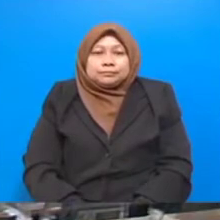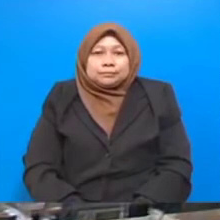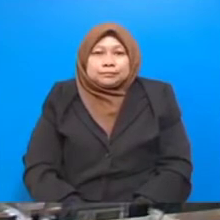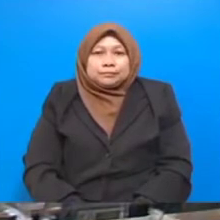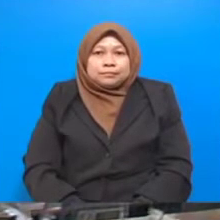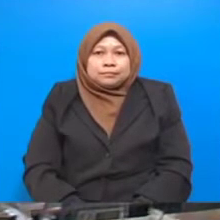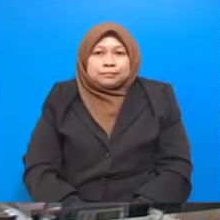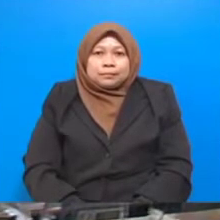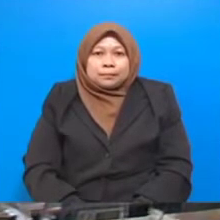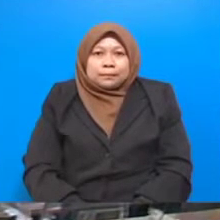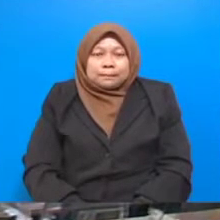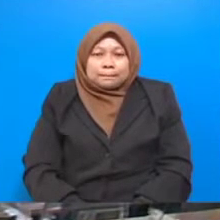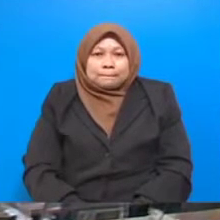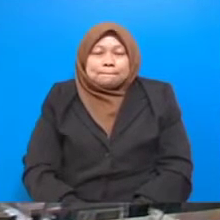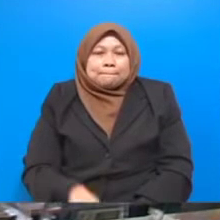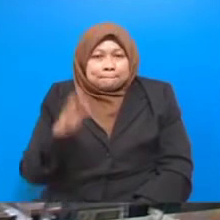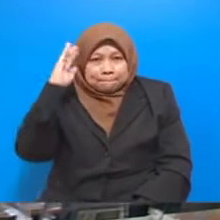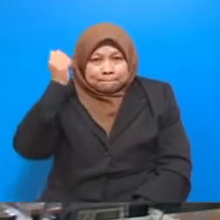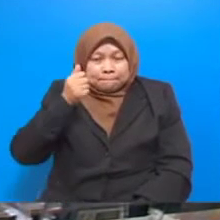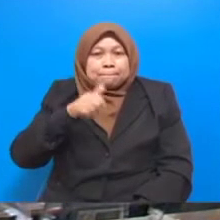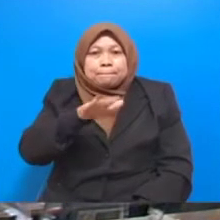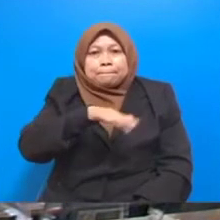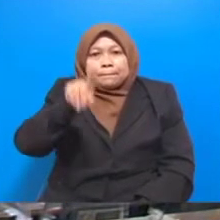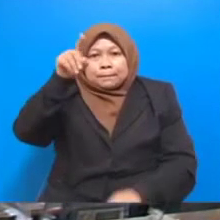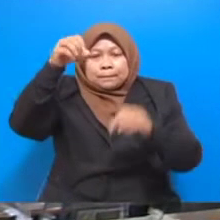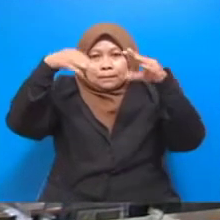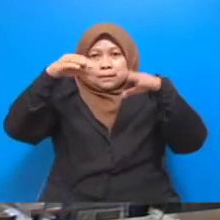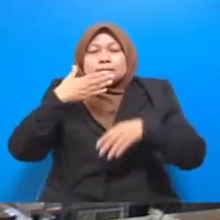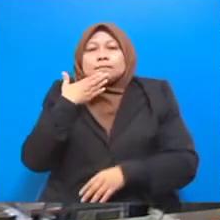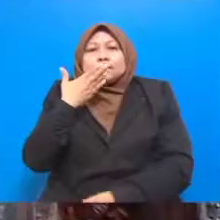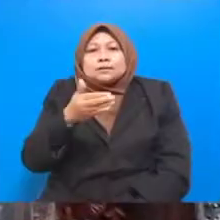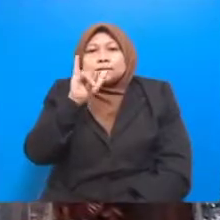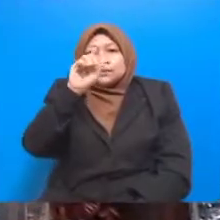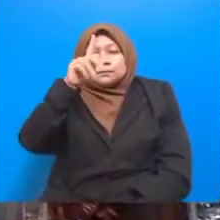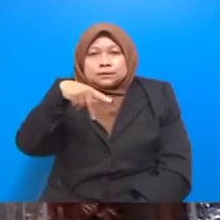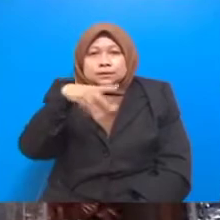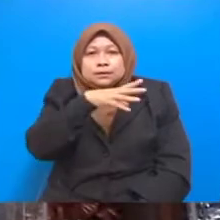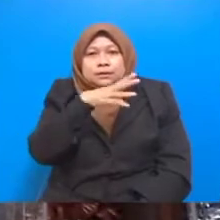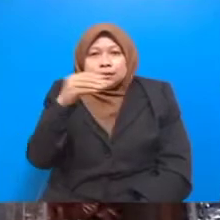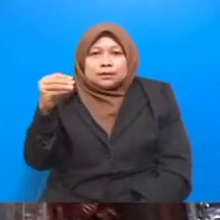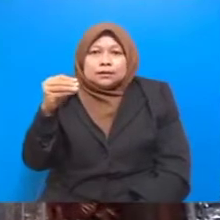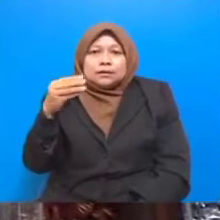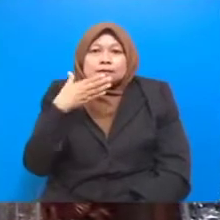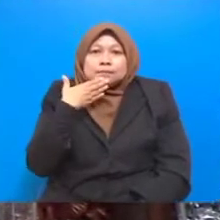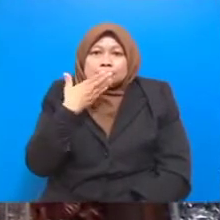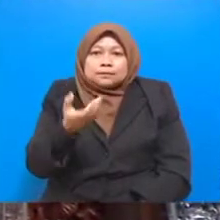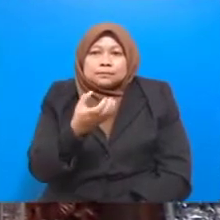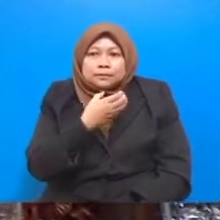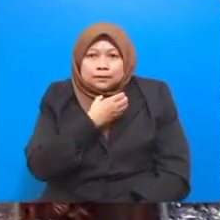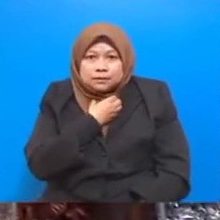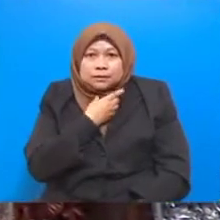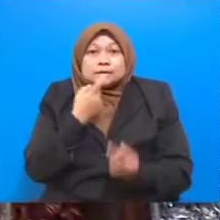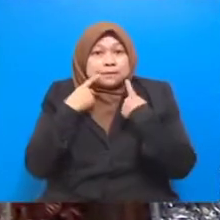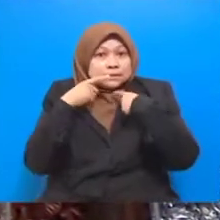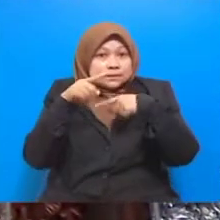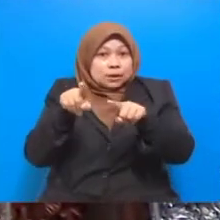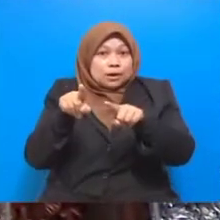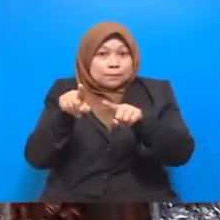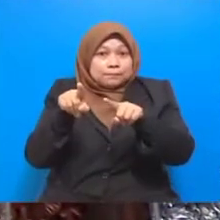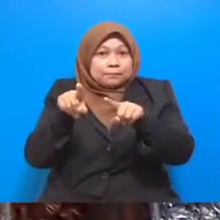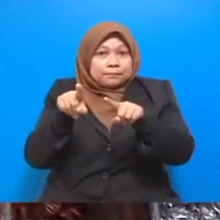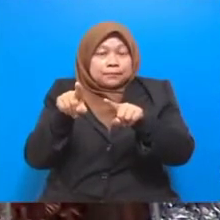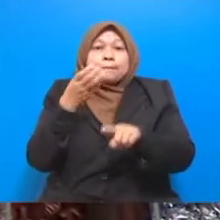the second myentunnel hebat kado terima kasih yang dipertua dan terima kasih hormat pari punten menjawab seandainya